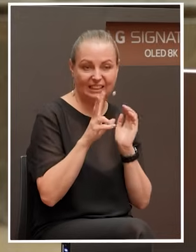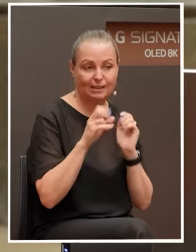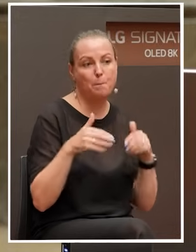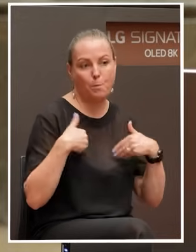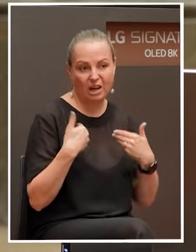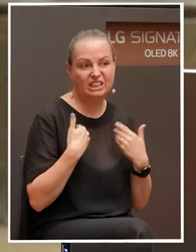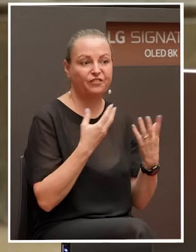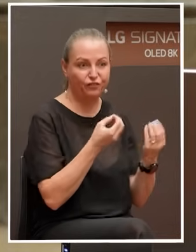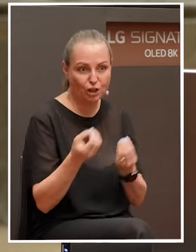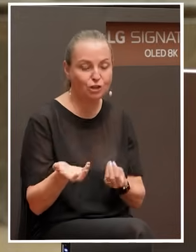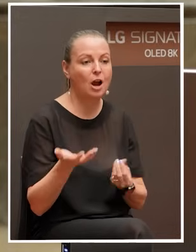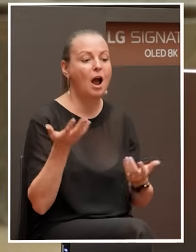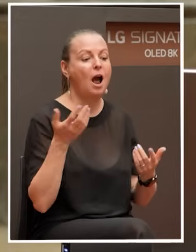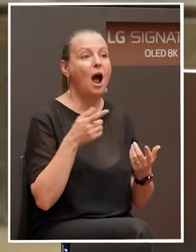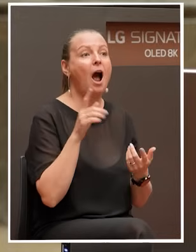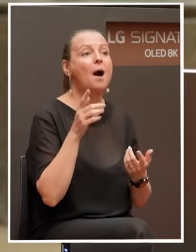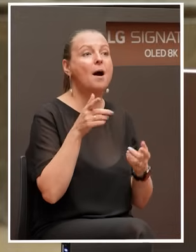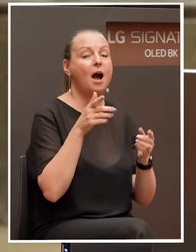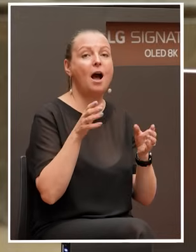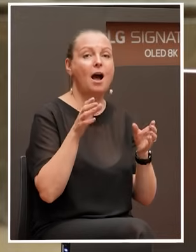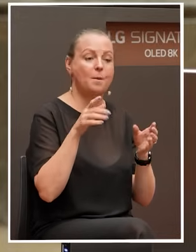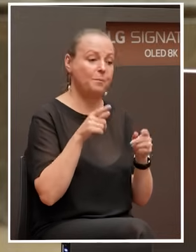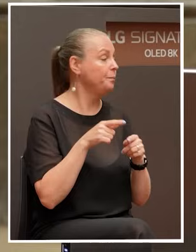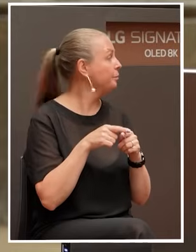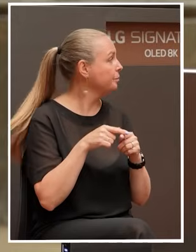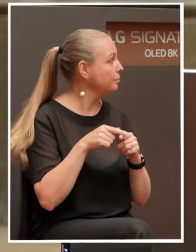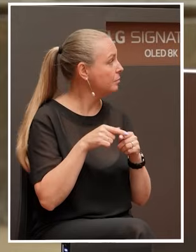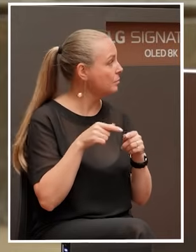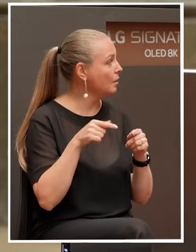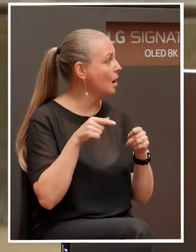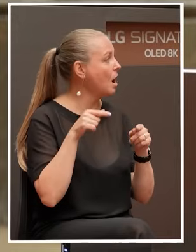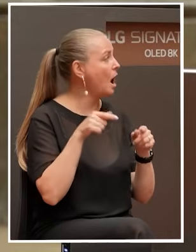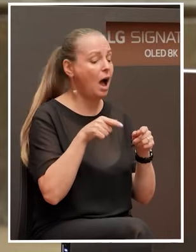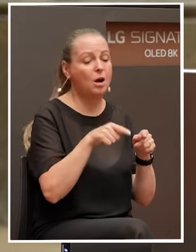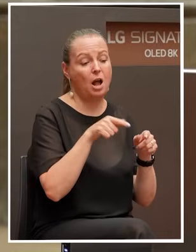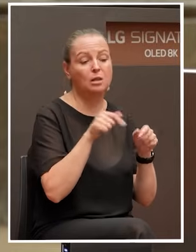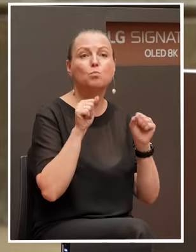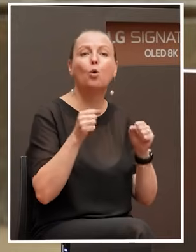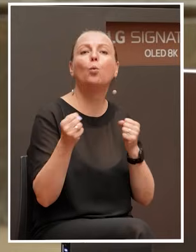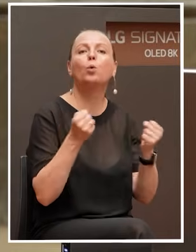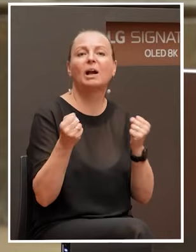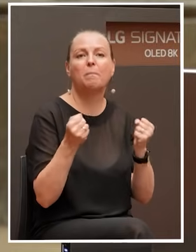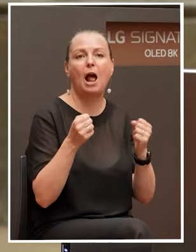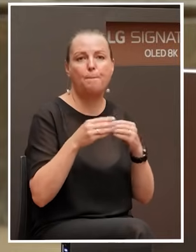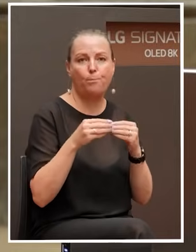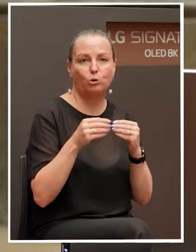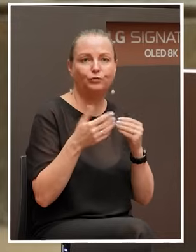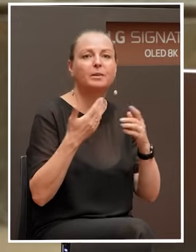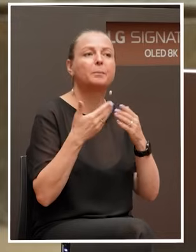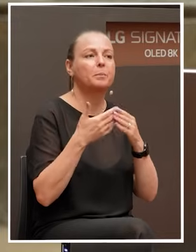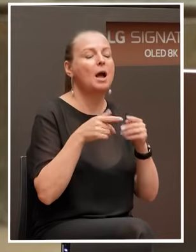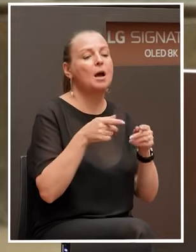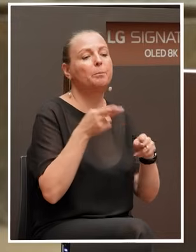вещи, потому что они, высаженные по краям водоемов, они укрепляют почву и препятствуют ее